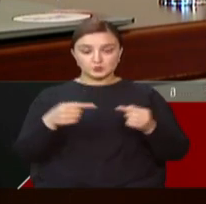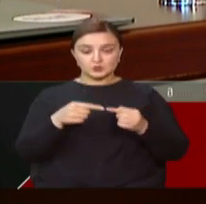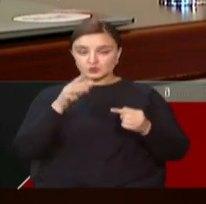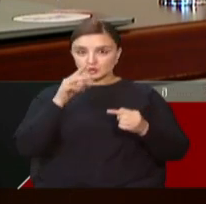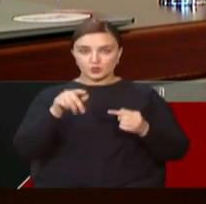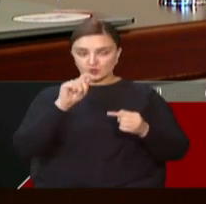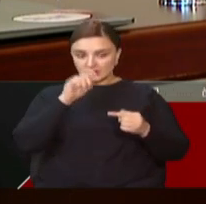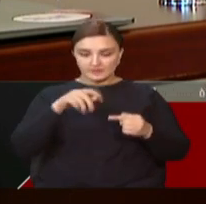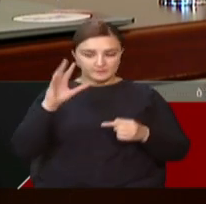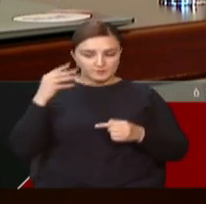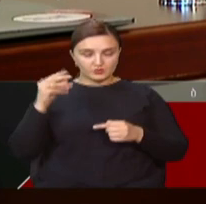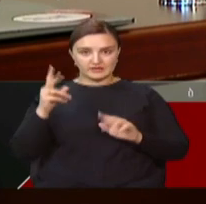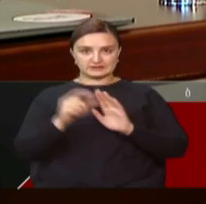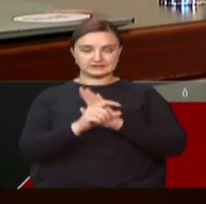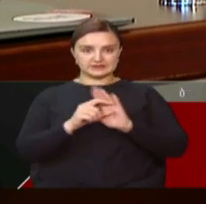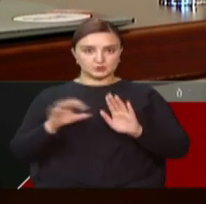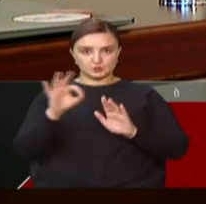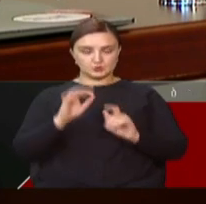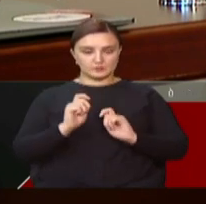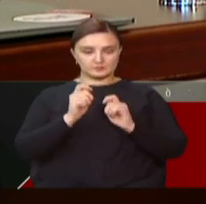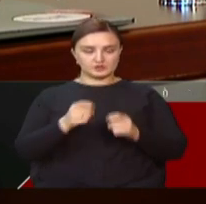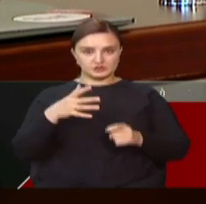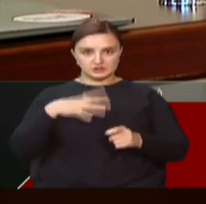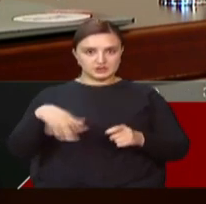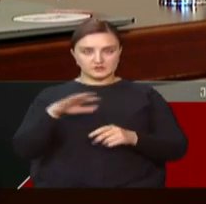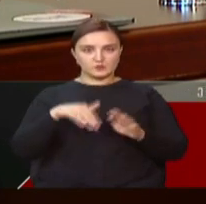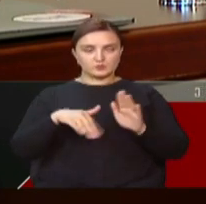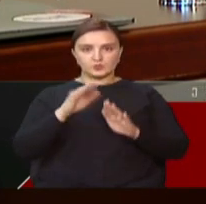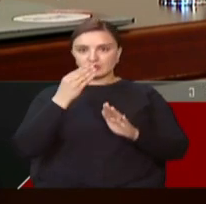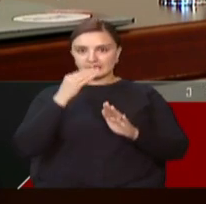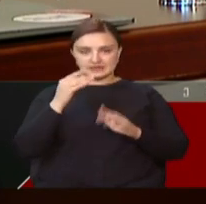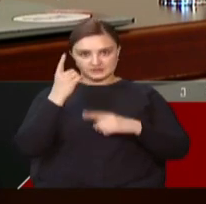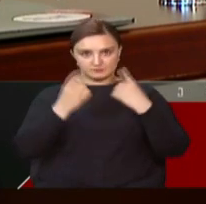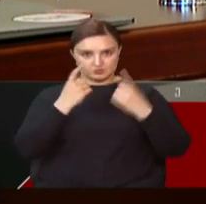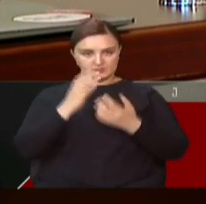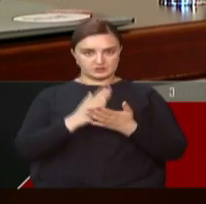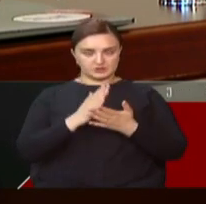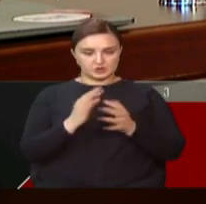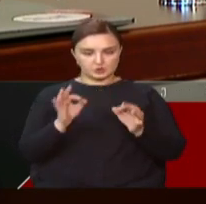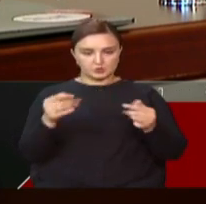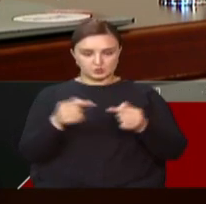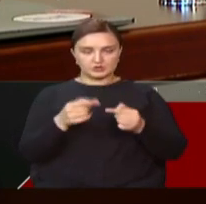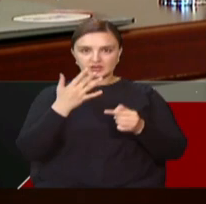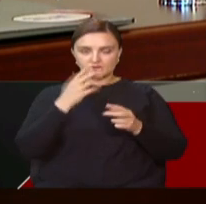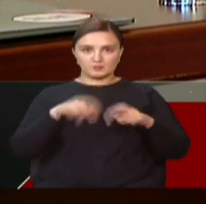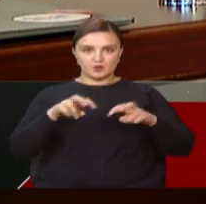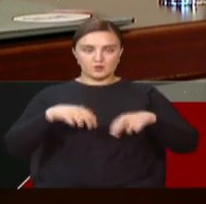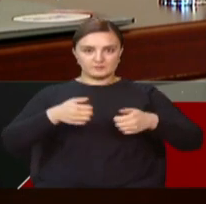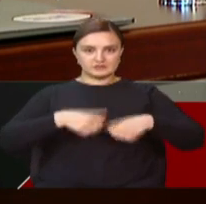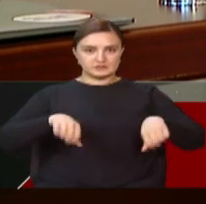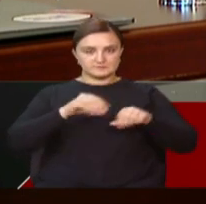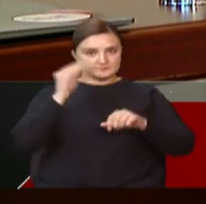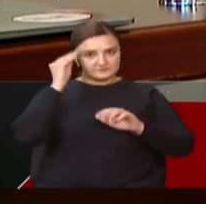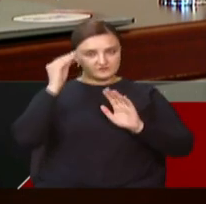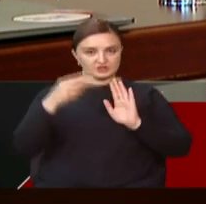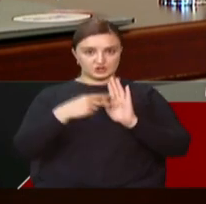უკრაინა მოლდოვა კანდიდატის სტატუსი მიენიჭა, საქართველოს გაცილებით უკეთესი მონაცემები ჰქონდა ზუსტად ევროკომისიის შეფასების კუთხით. ახლაც,